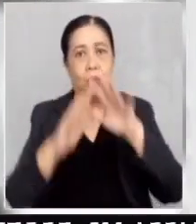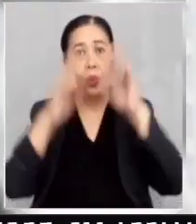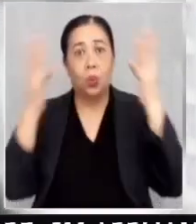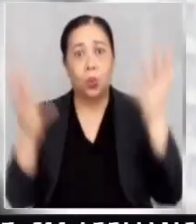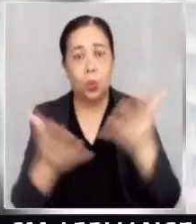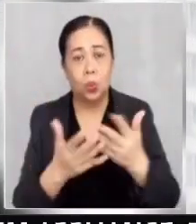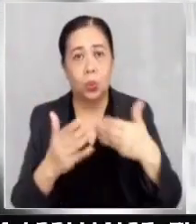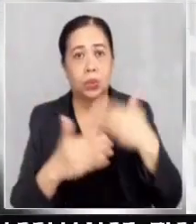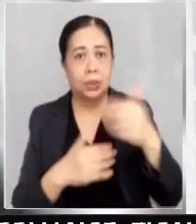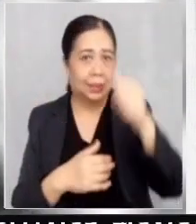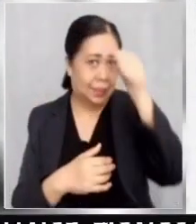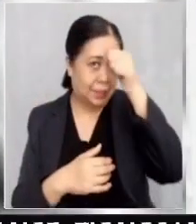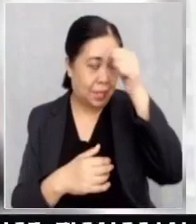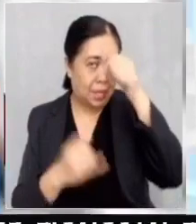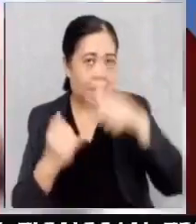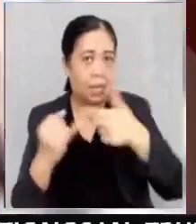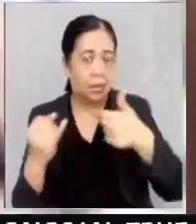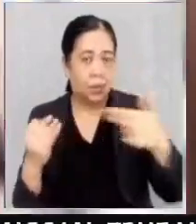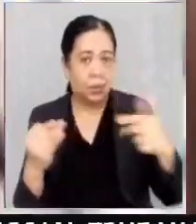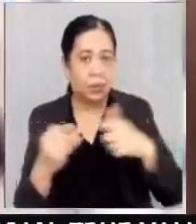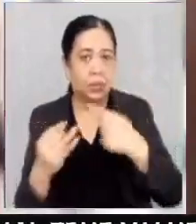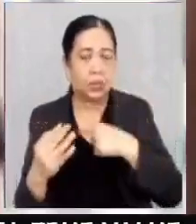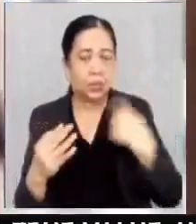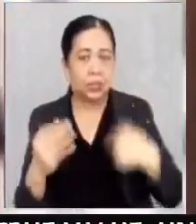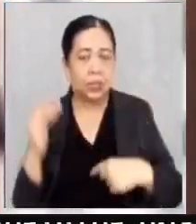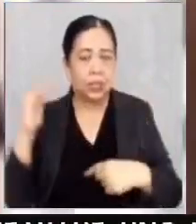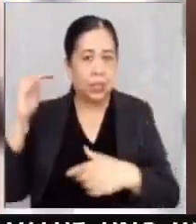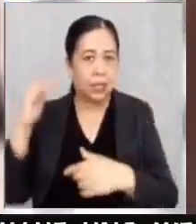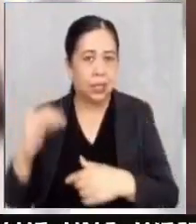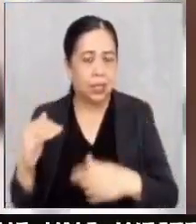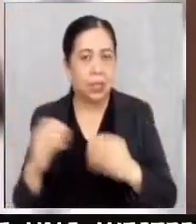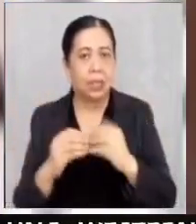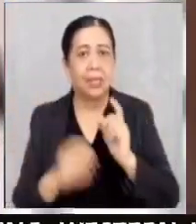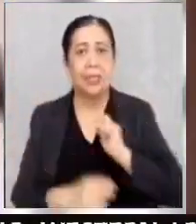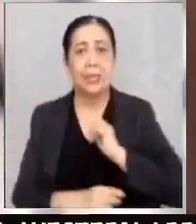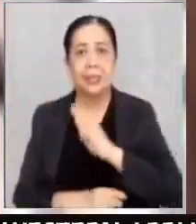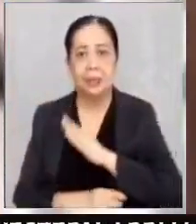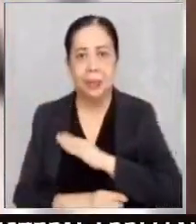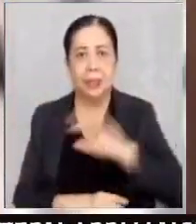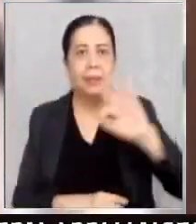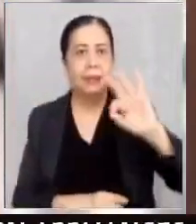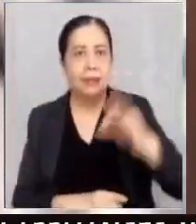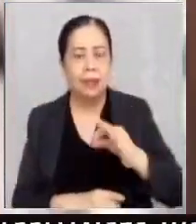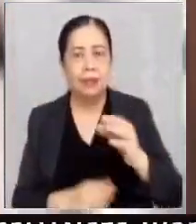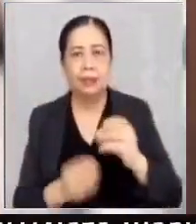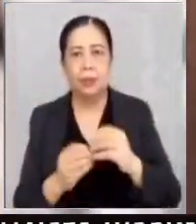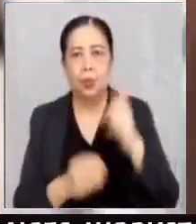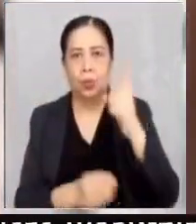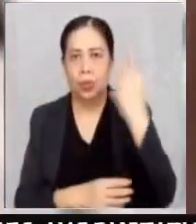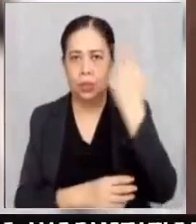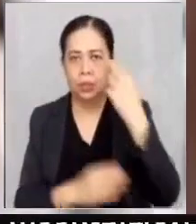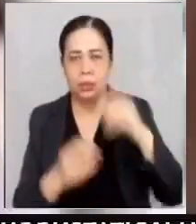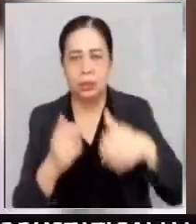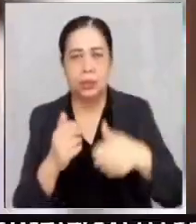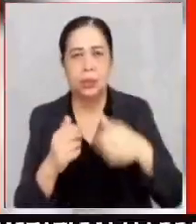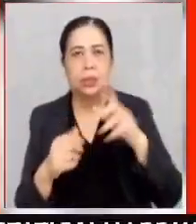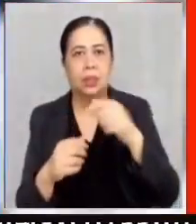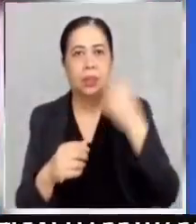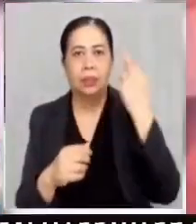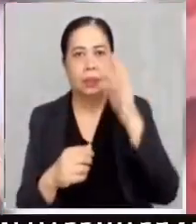India, Indonesia at China. At ang TB, pang-siyam sa nangungunang sanhi ng pagkamatay ng mga